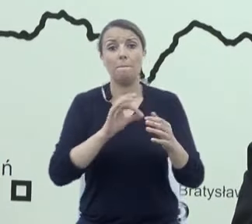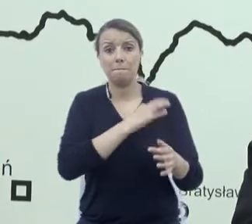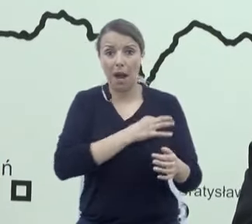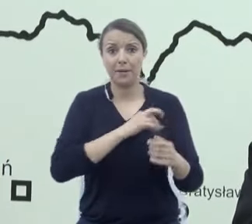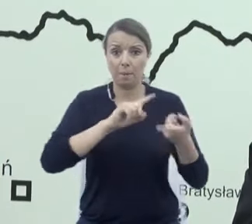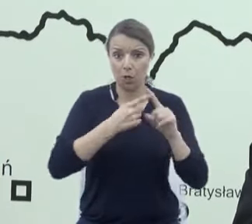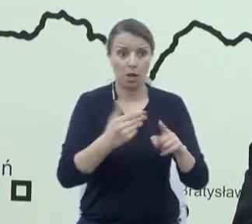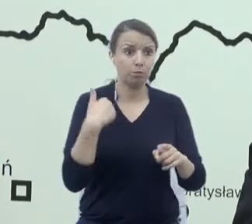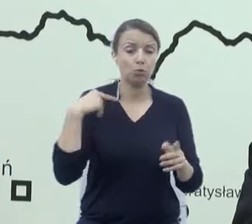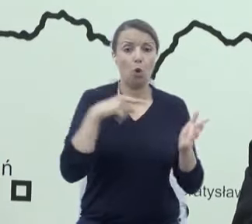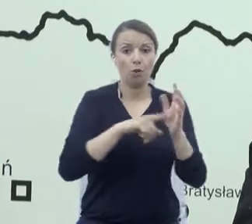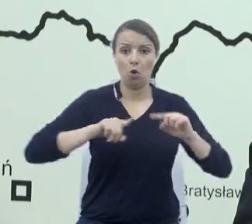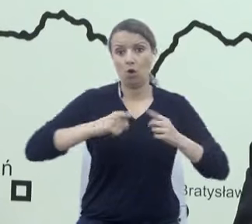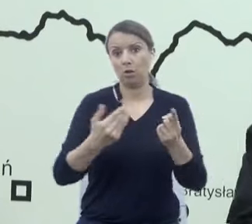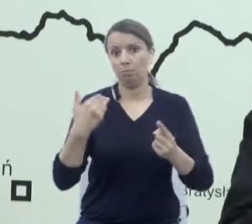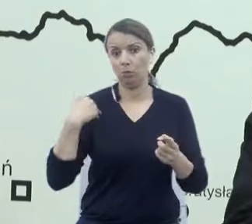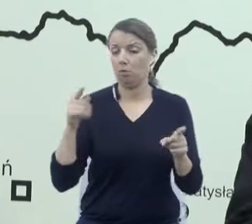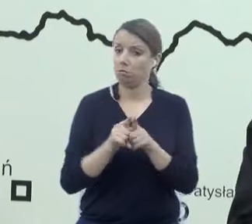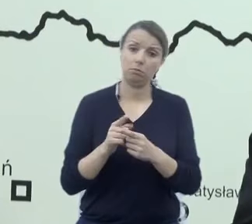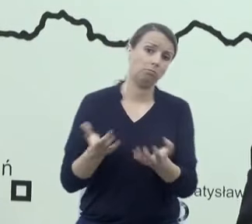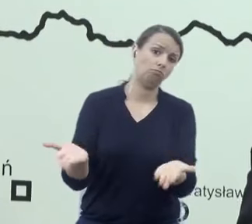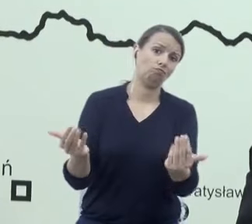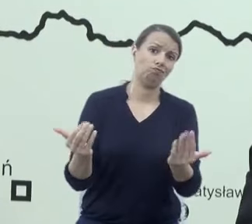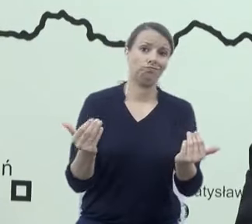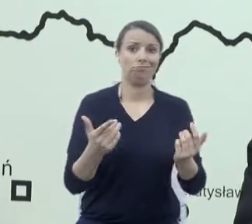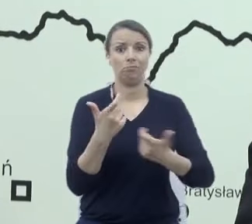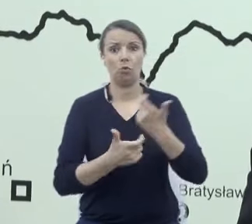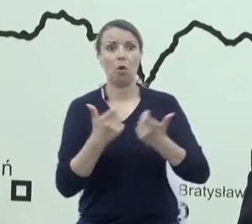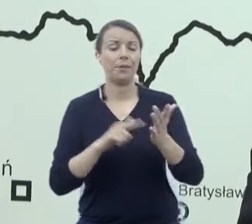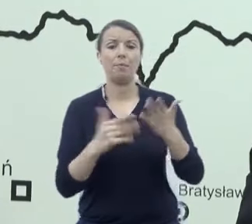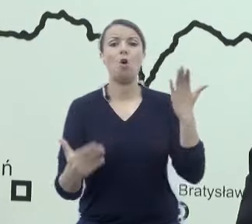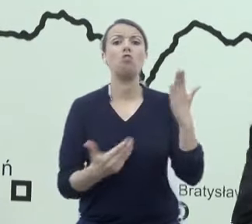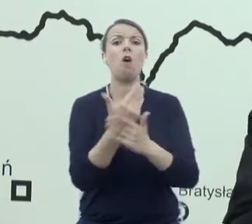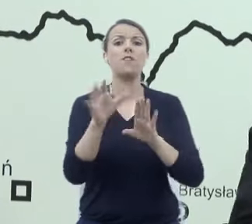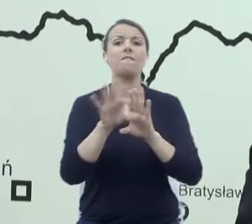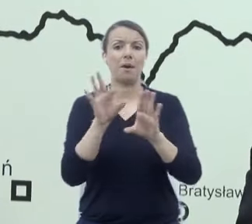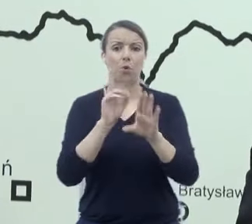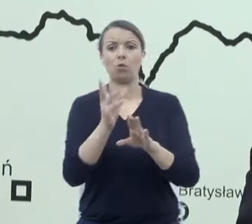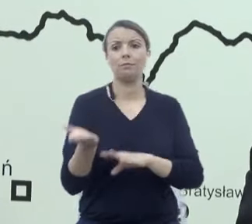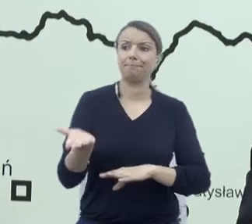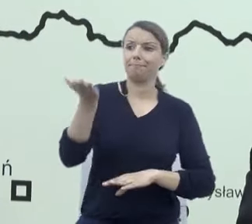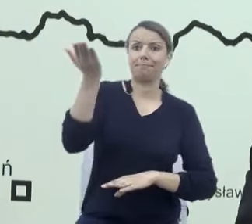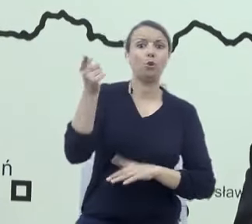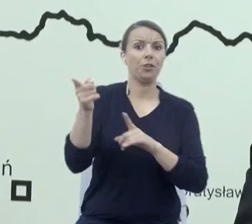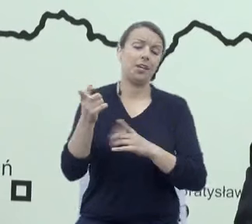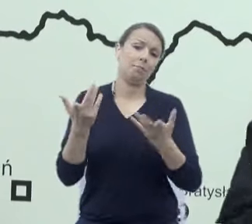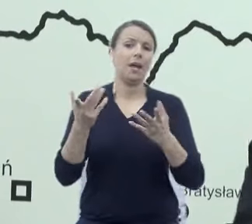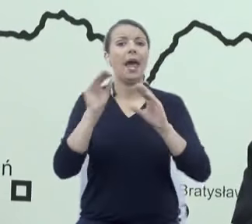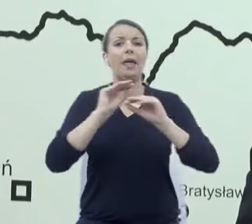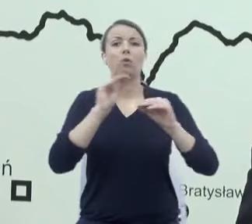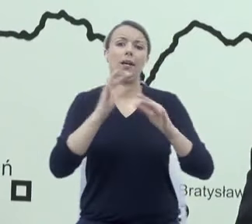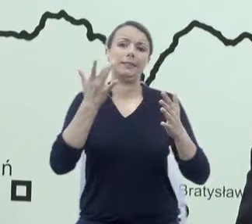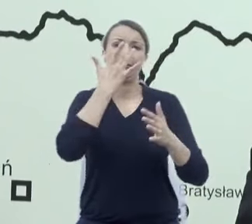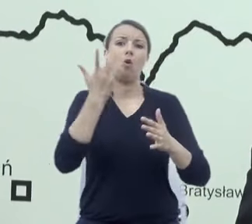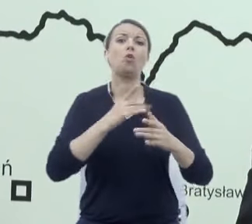i przeprowadzają narady z jakąś nową elitą, która prawda, po tej okupacji sowieckiej się